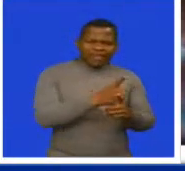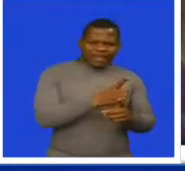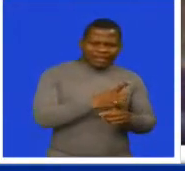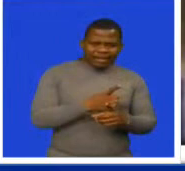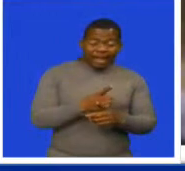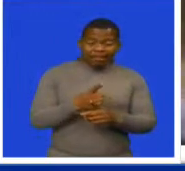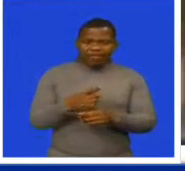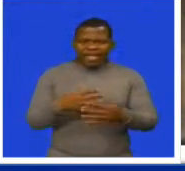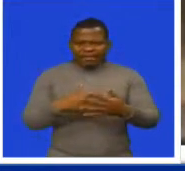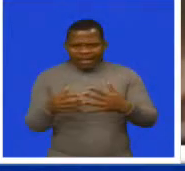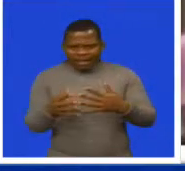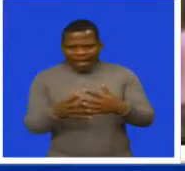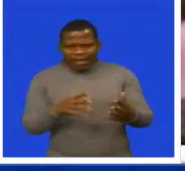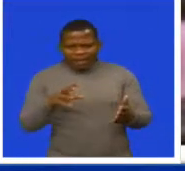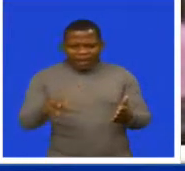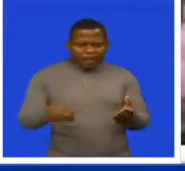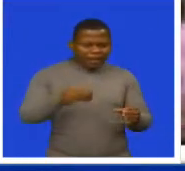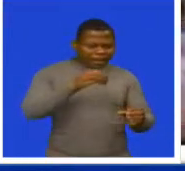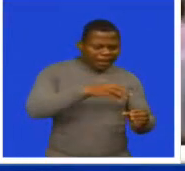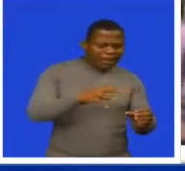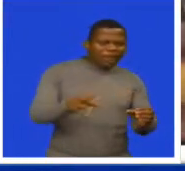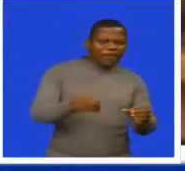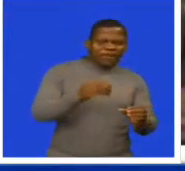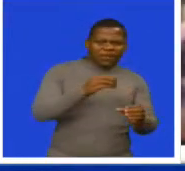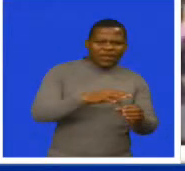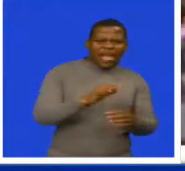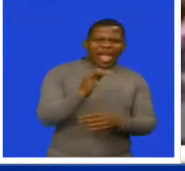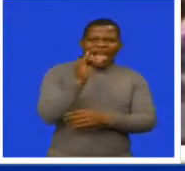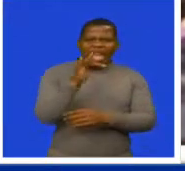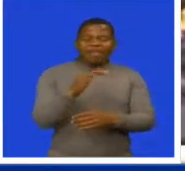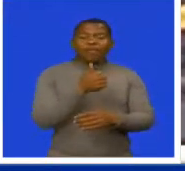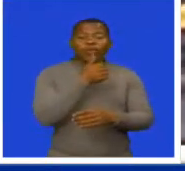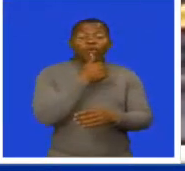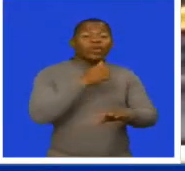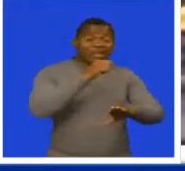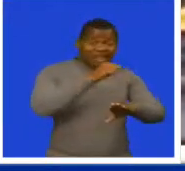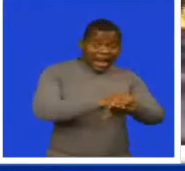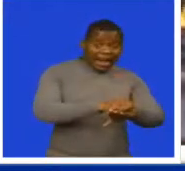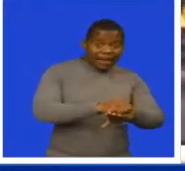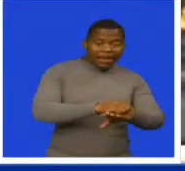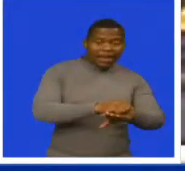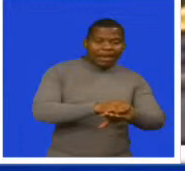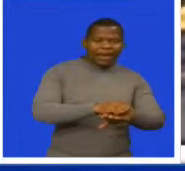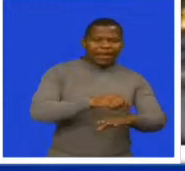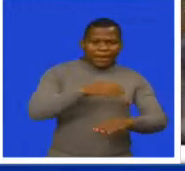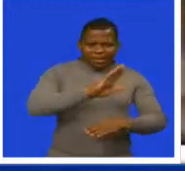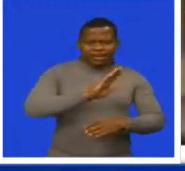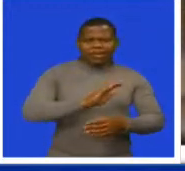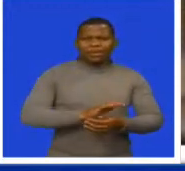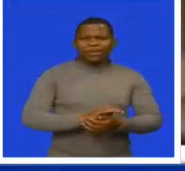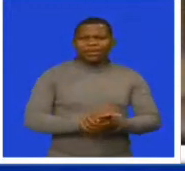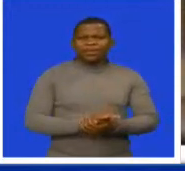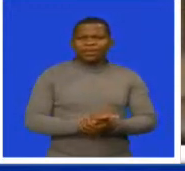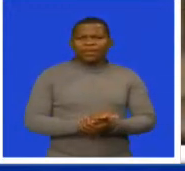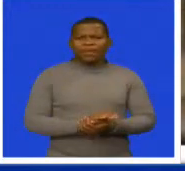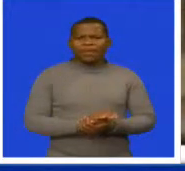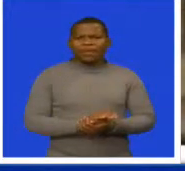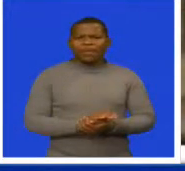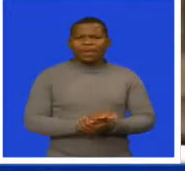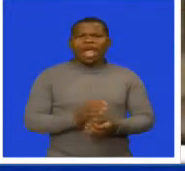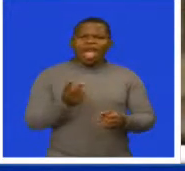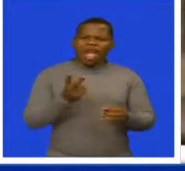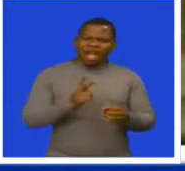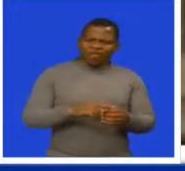lesikubhekile kukukhuluma lokunye ngilokufaka ukuthi kwavela ukuthi asesithole iprivate company or